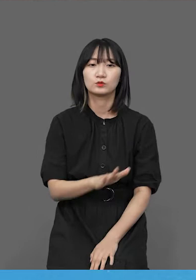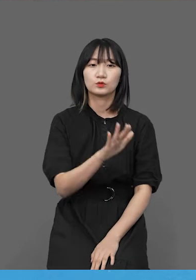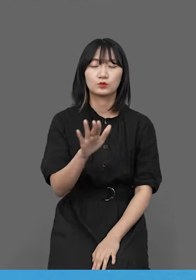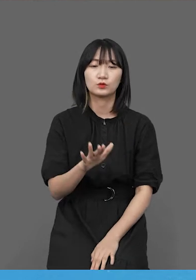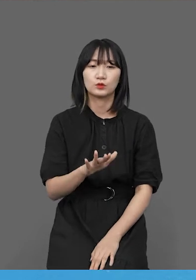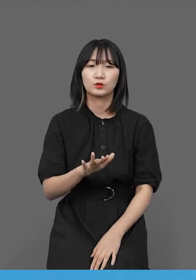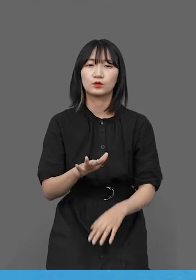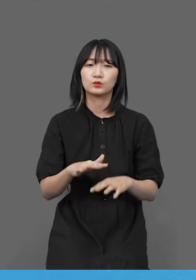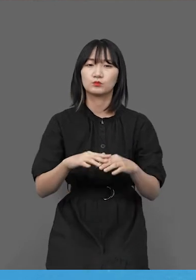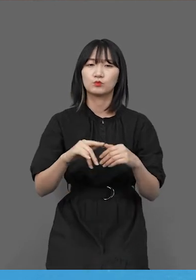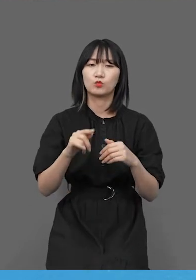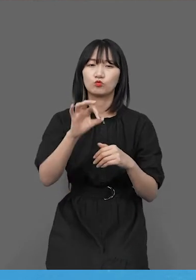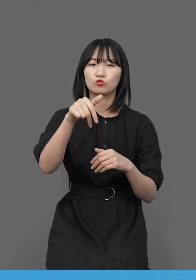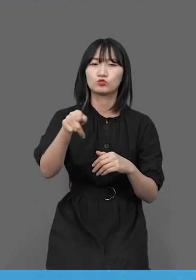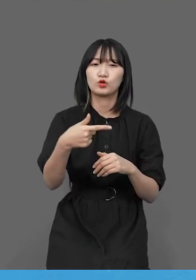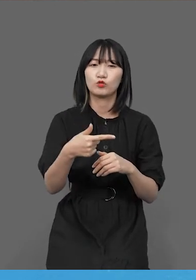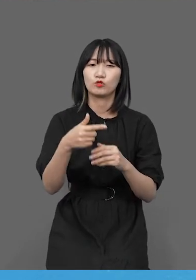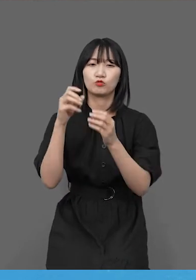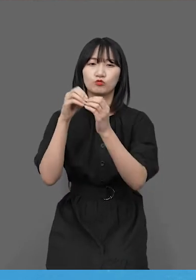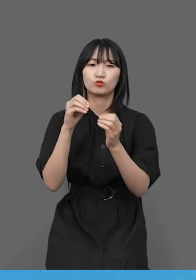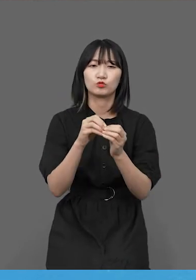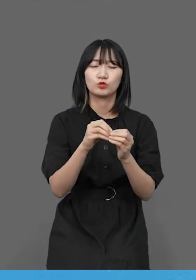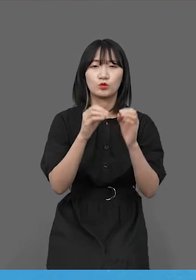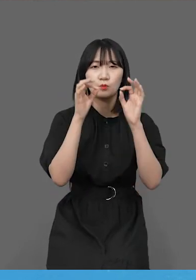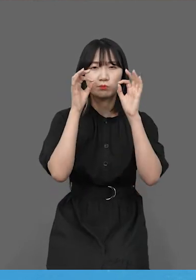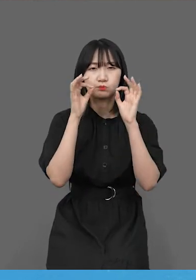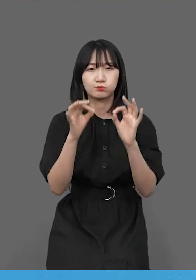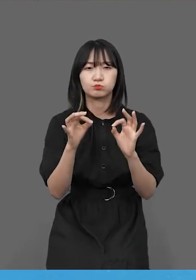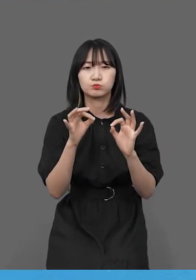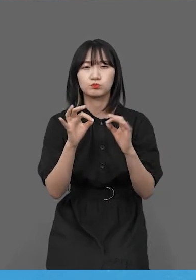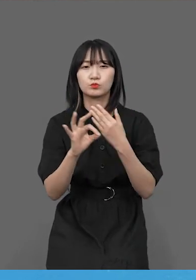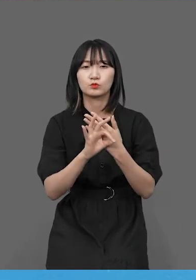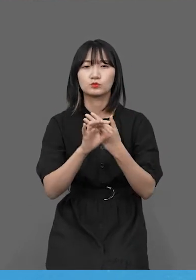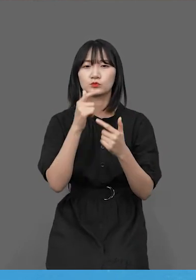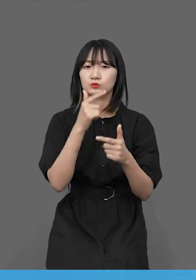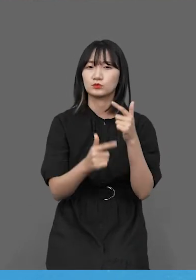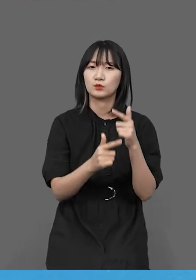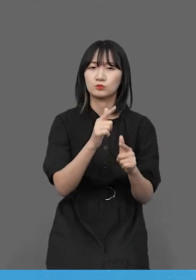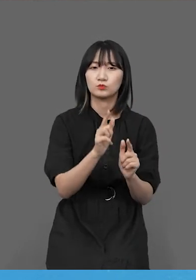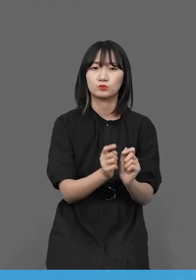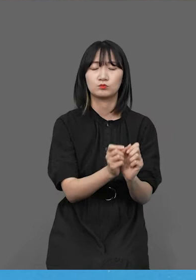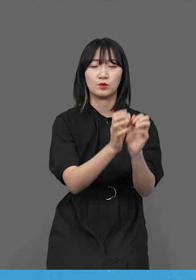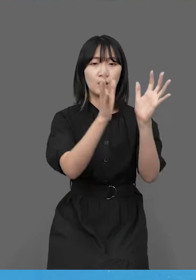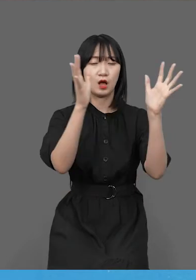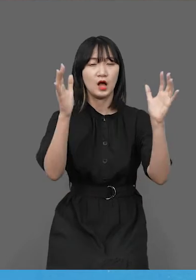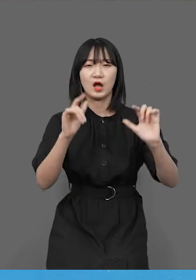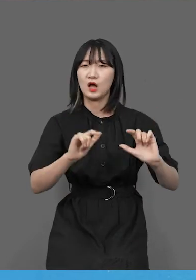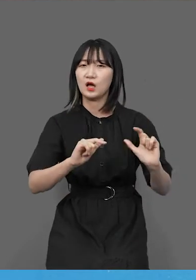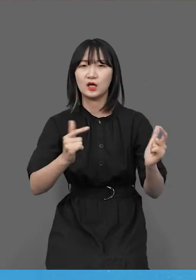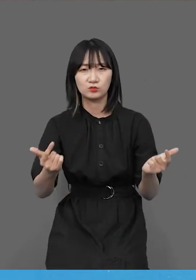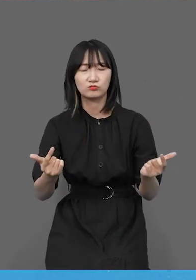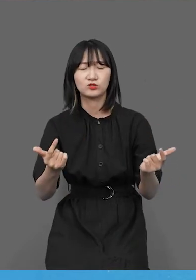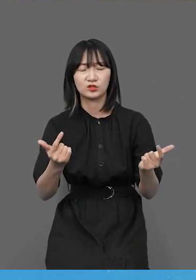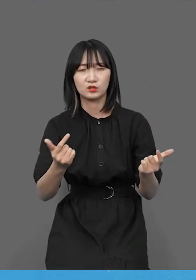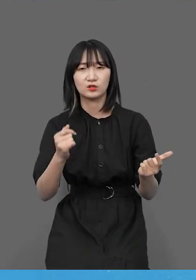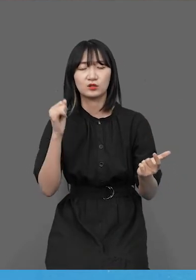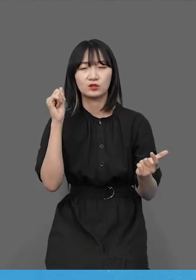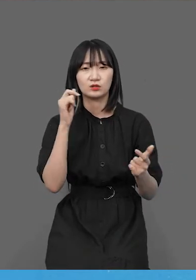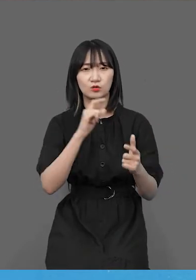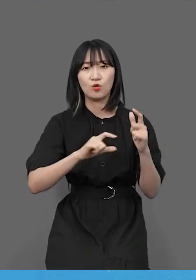유전체들에 대해서 연구하면 할수록 그것들 간의 진화적 역사는 나무의 형태가 아니라는 것을 확인할 수 있다.